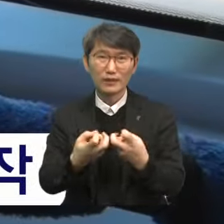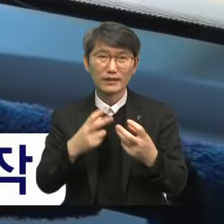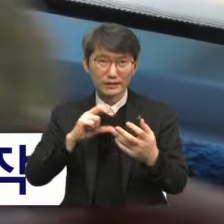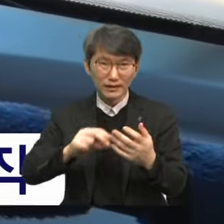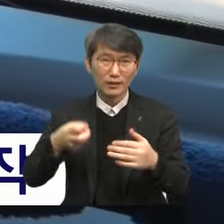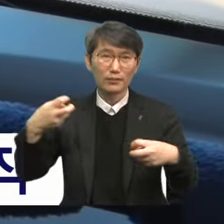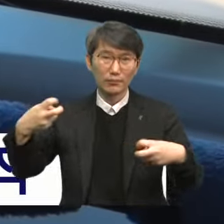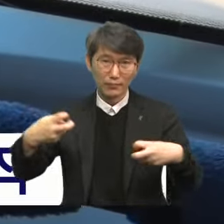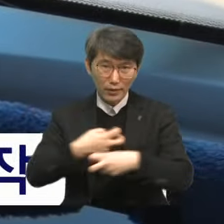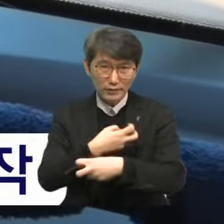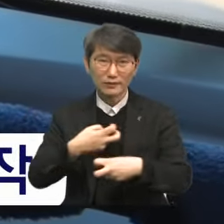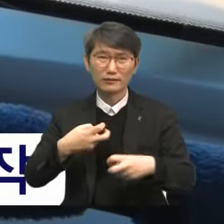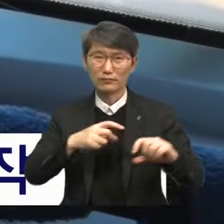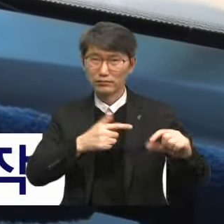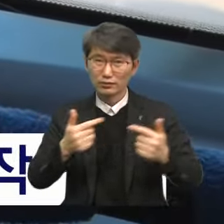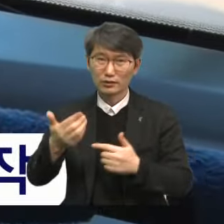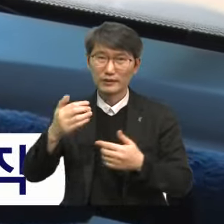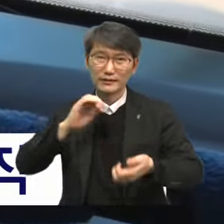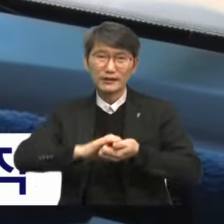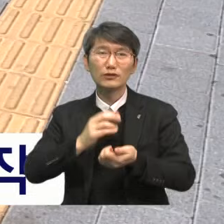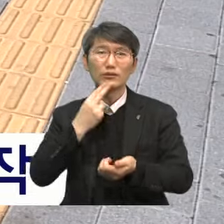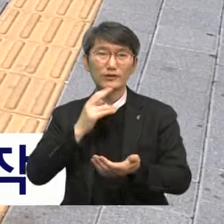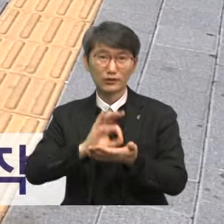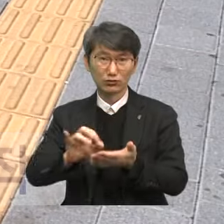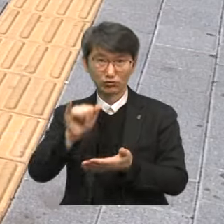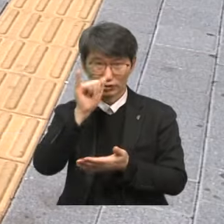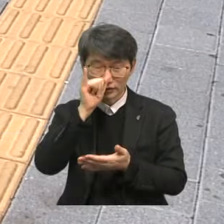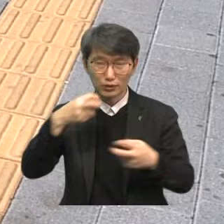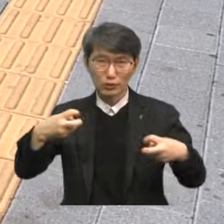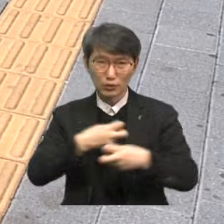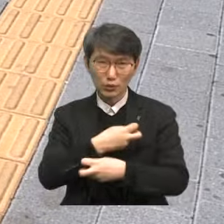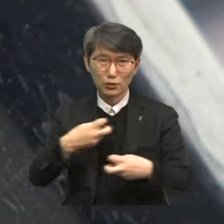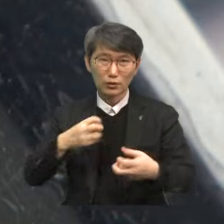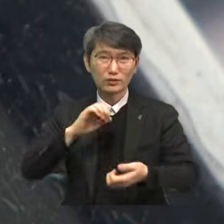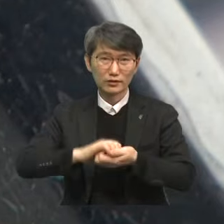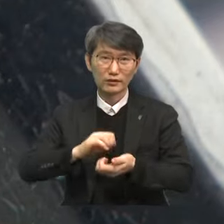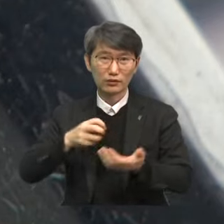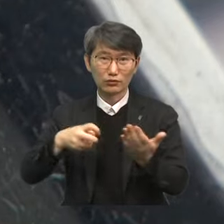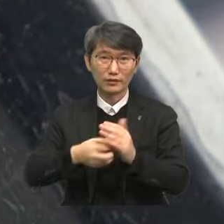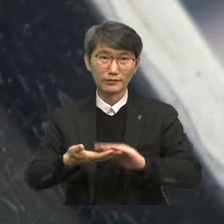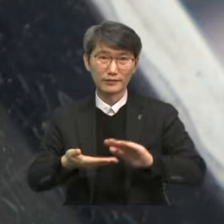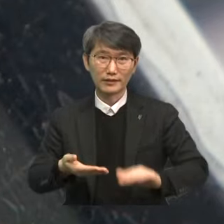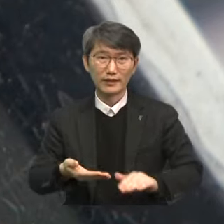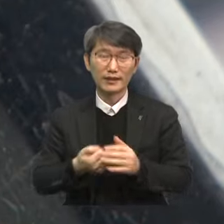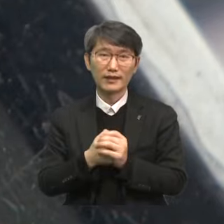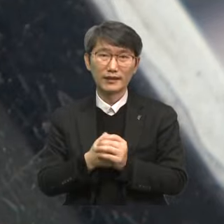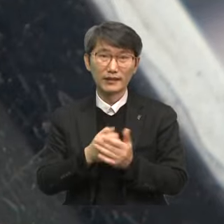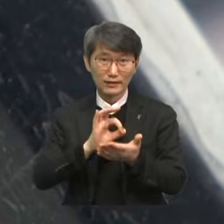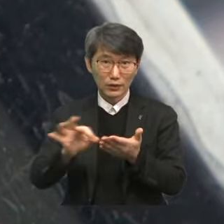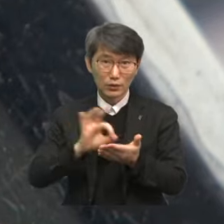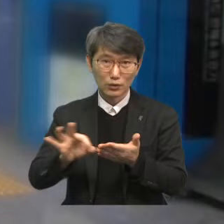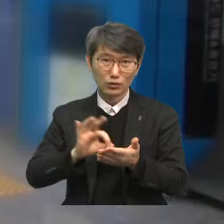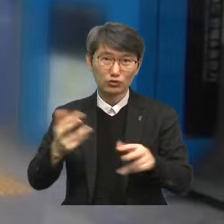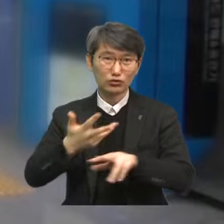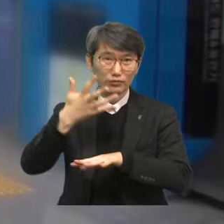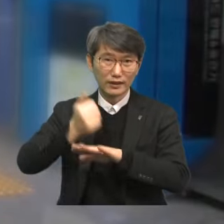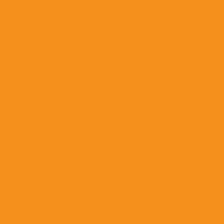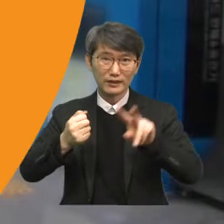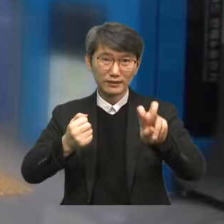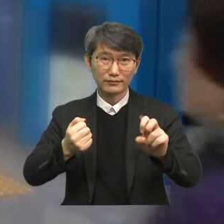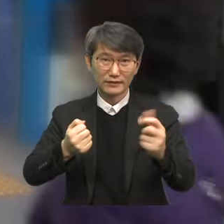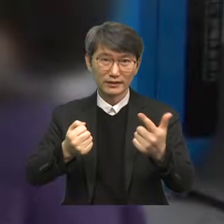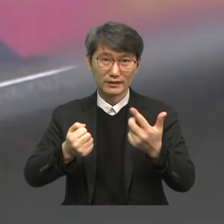지하철과 버스 등 대중교통을 무지한 이용할 수 있는 교통 정권입니다 본격적인 이용은 주말인 이달